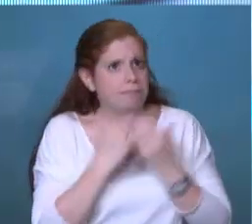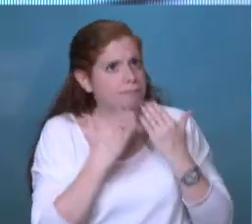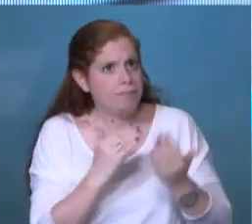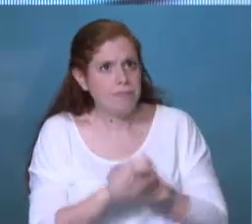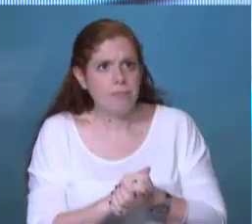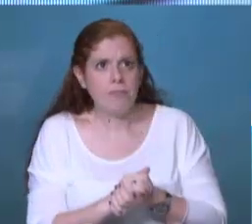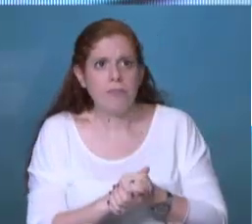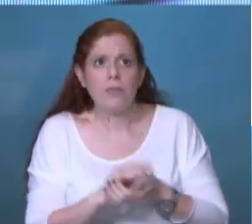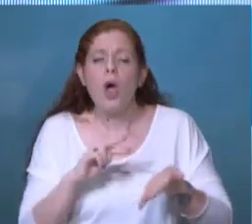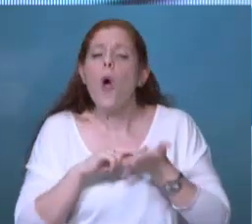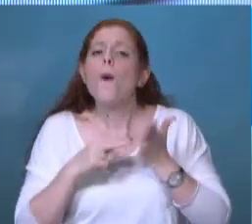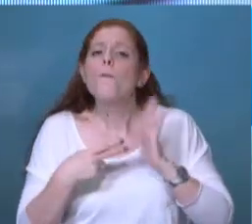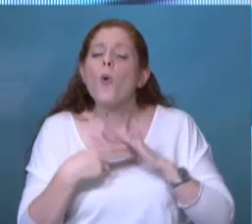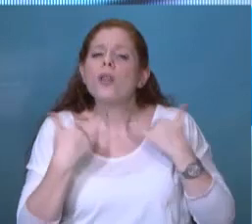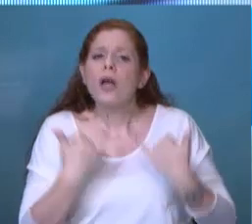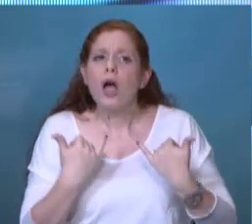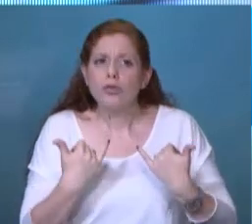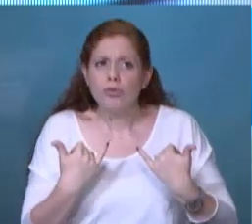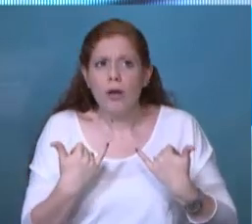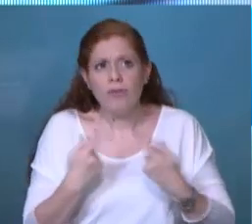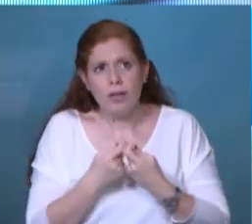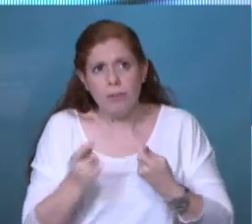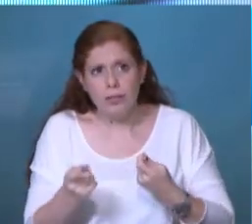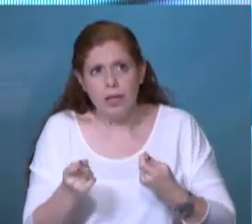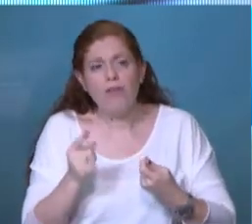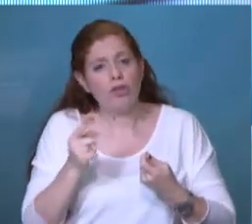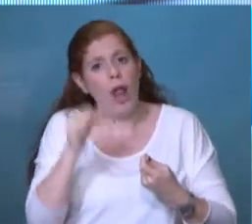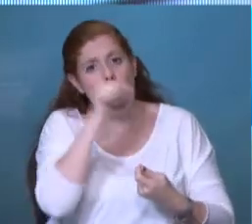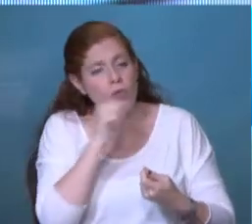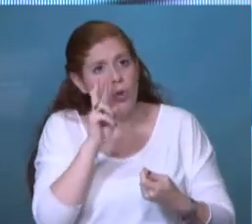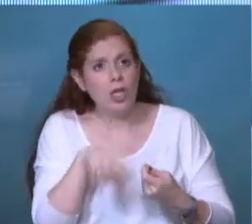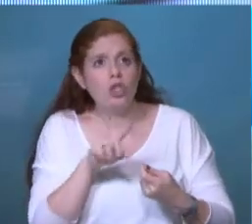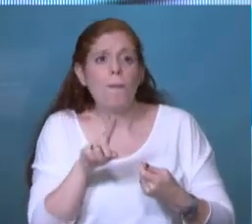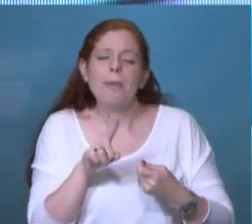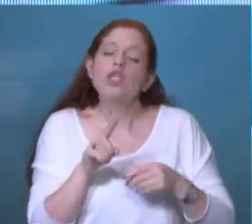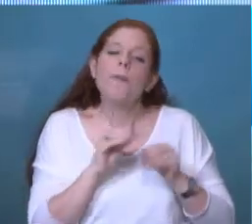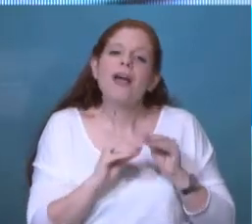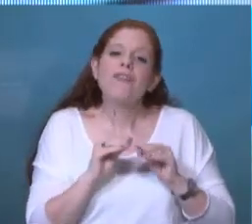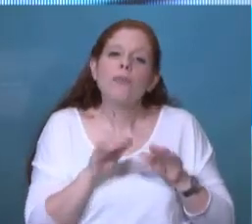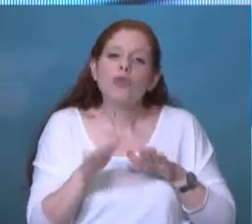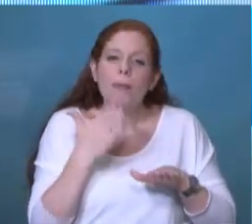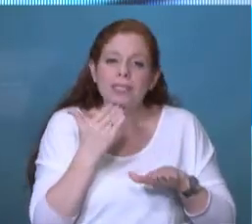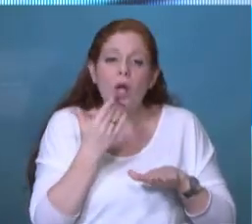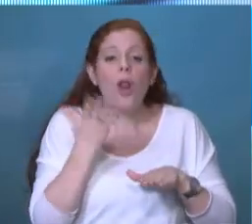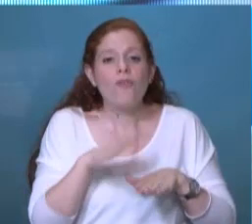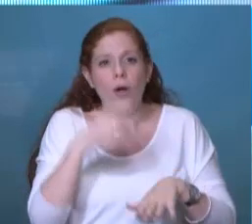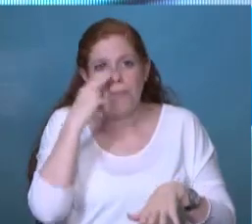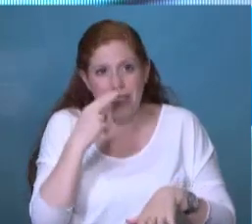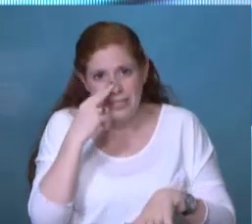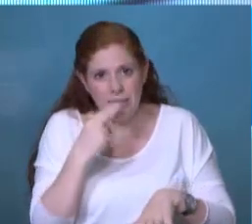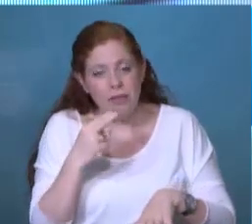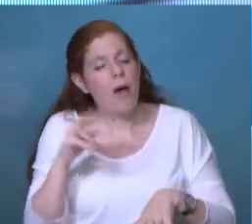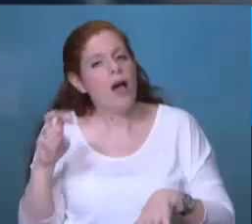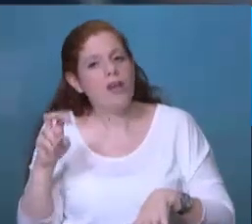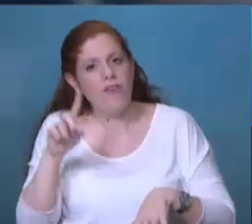פוליטיקה עכשיו, בצילם של הדברים האלה ושל האירוויזיון, יש מי שמרכיבים ממשלה בישראל, או לפחות מנסים. עקיבא וייס, כתבנו